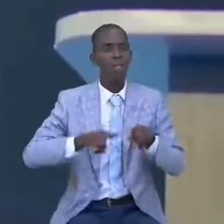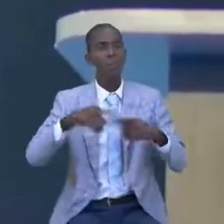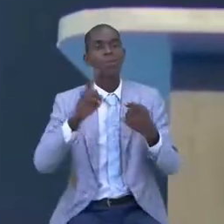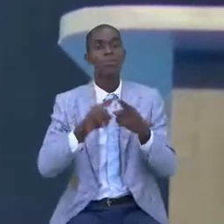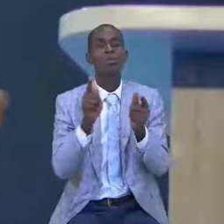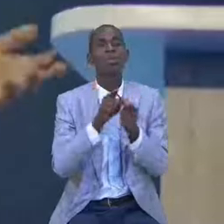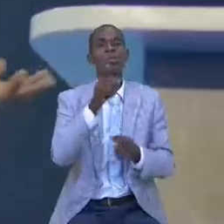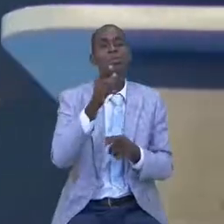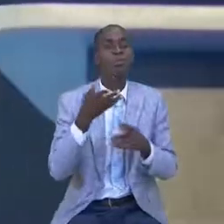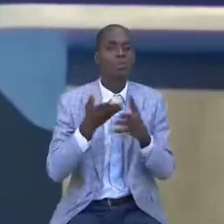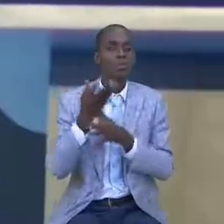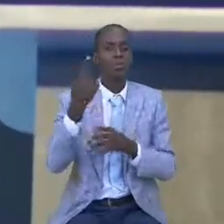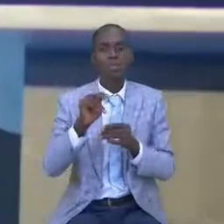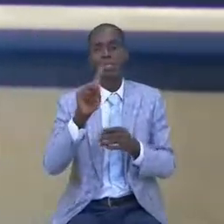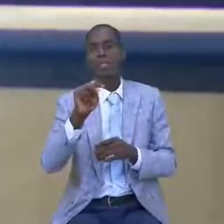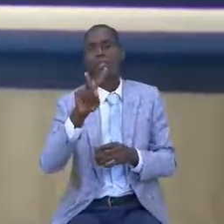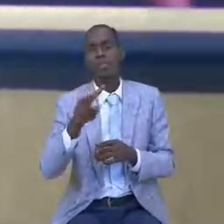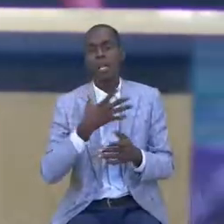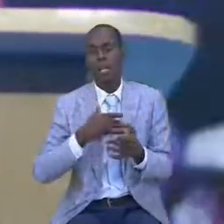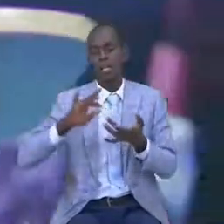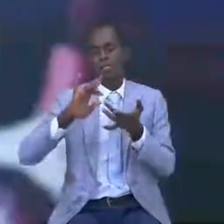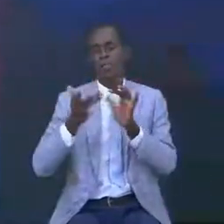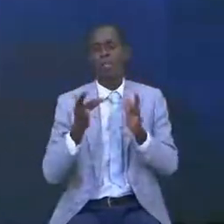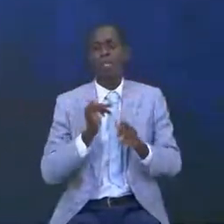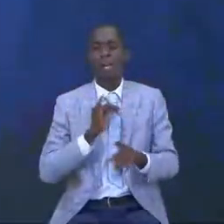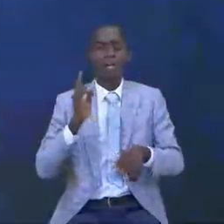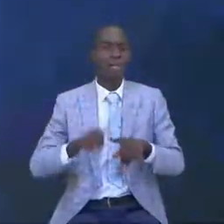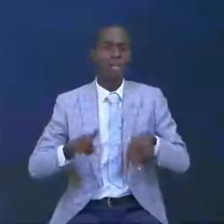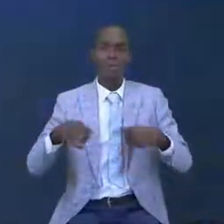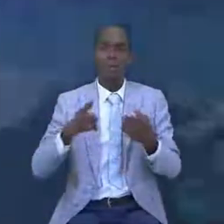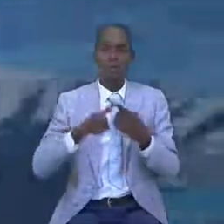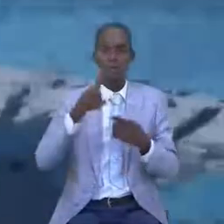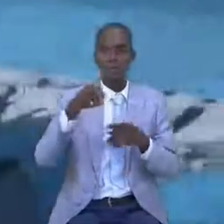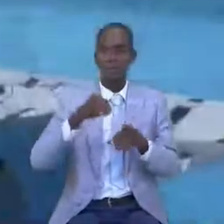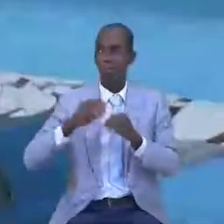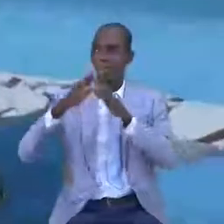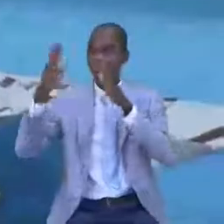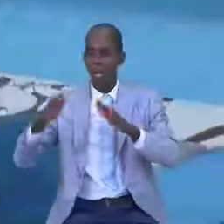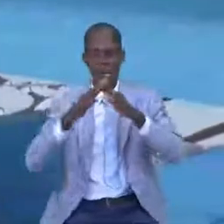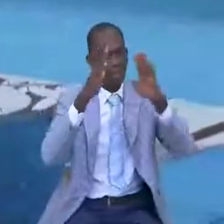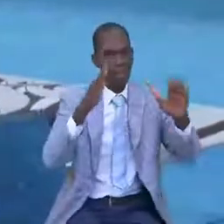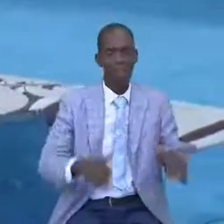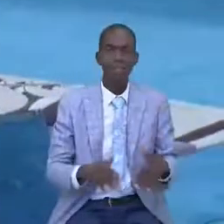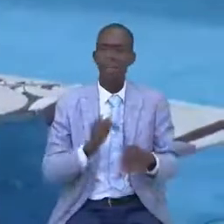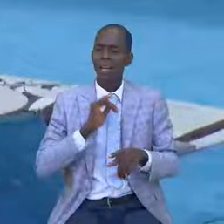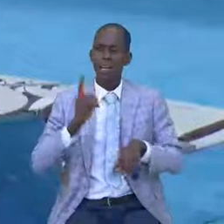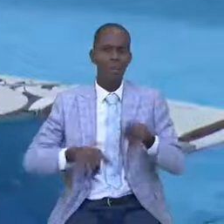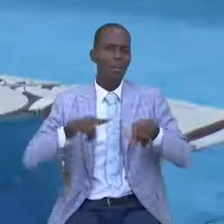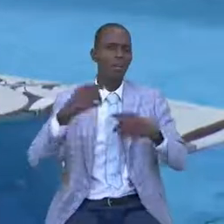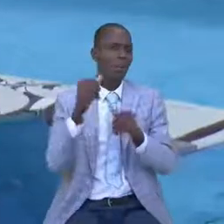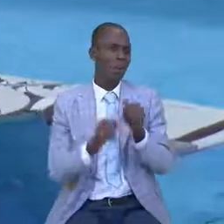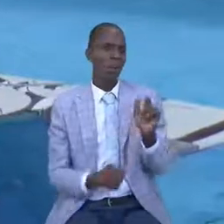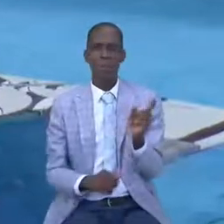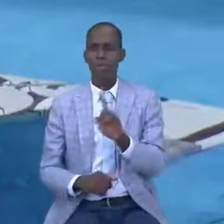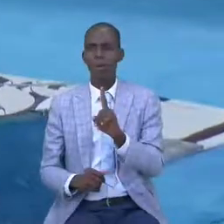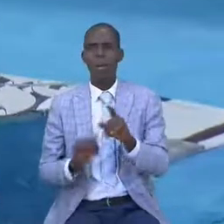étendre sa main. Je ne peux pas aller à tout le monde, à la radio, à la télé. Je ne peux pas aller à celui-là,